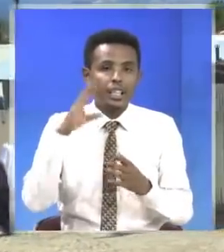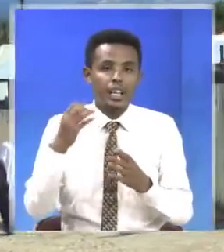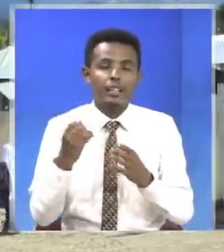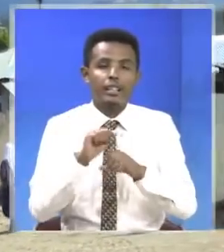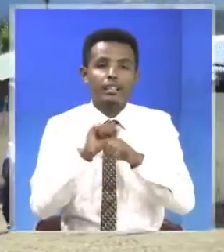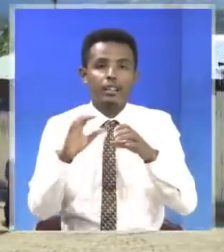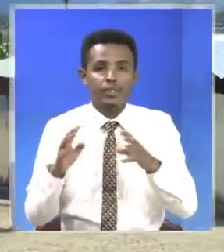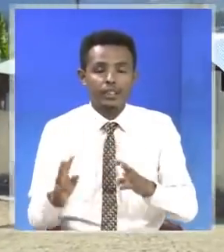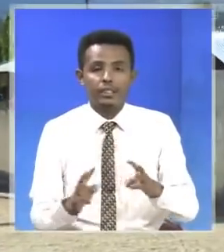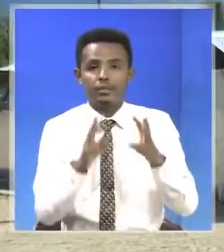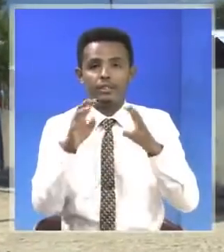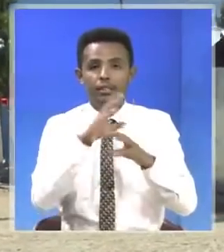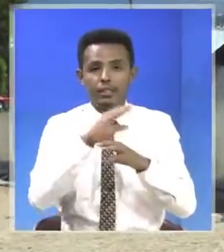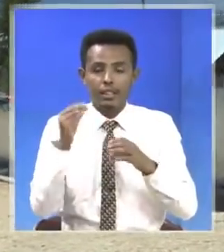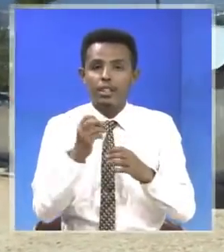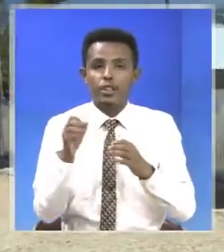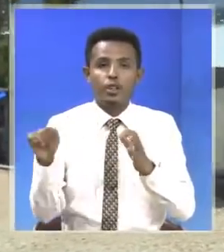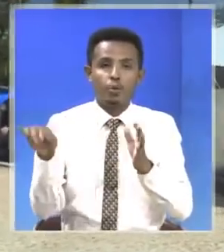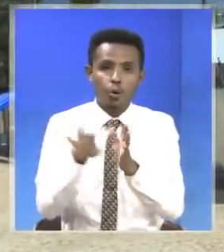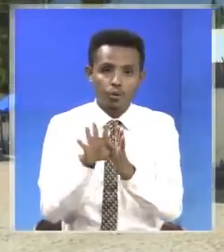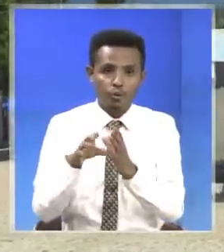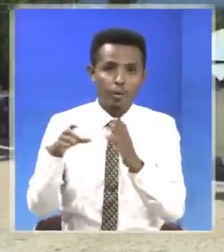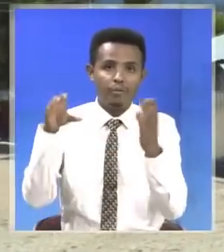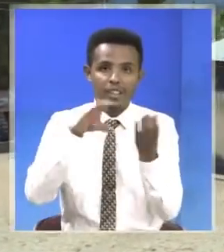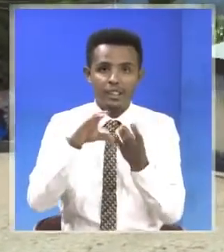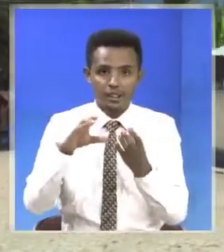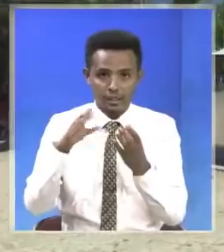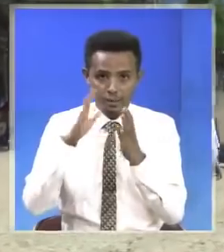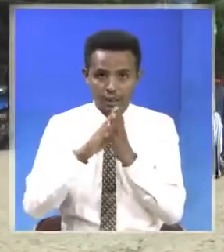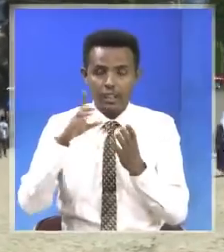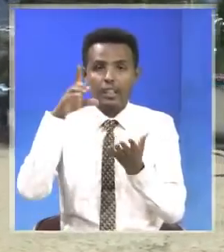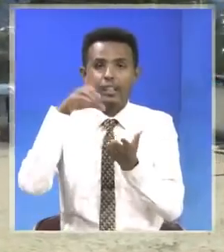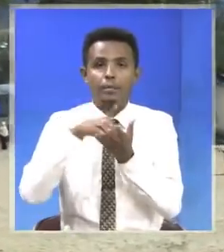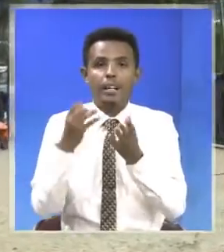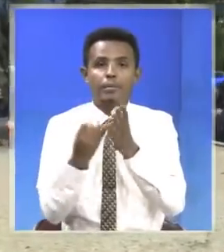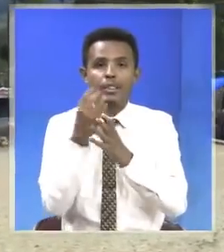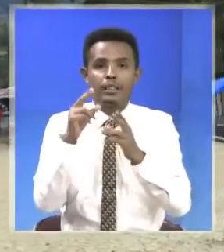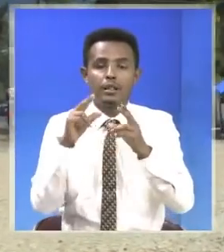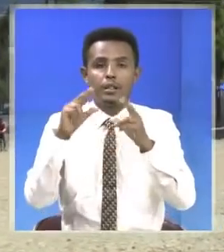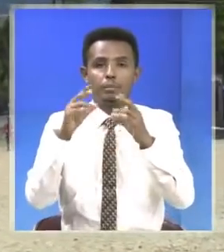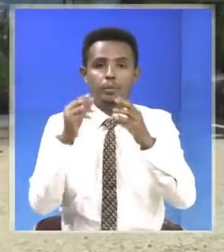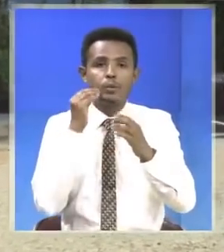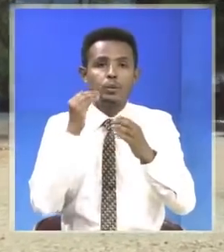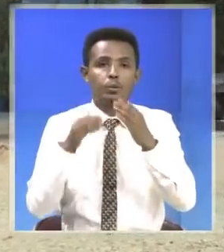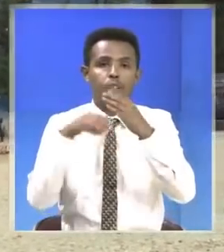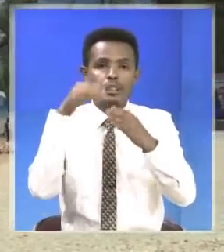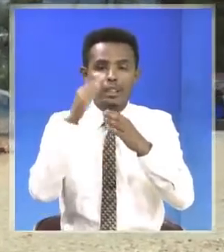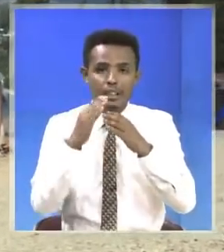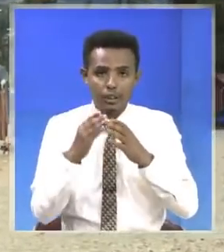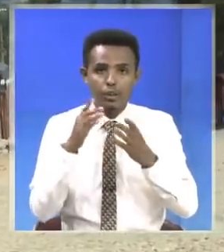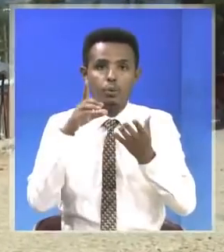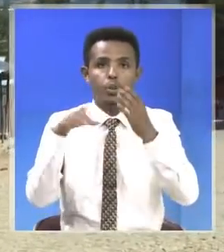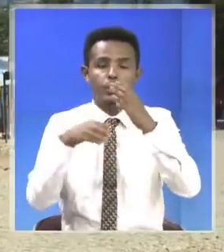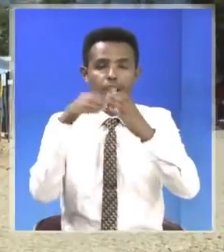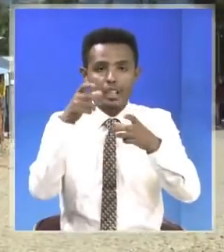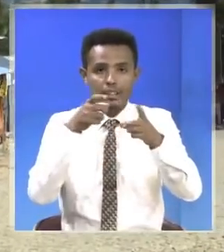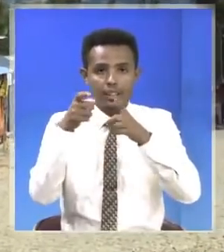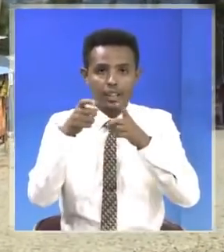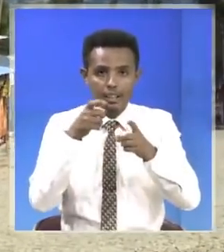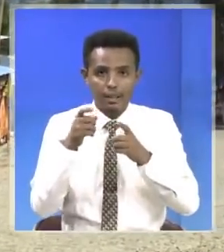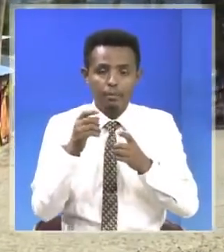መንገድና የጎርፍ ማፋሰሻ ቦይ ስራዎች መከናወኑን የከተማ ልማትና ቤቶች ኮንስትራክሽን ጽፈት ቤት የኮንስትራክሽን አስተዳደር ባለሙያዋ